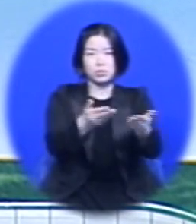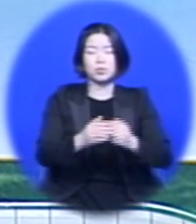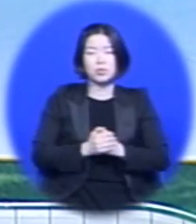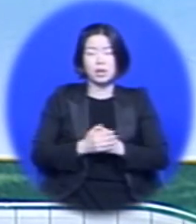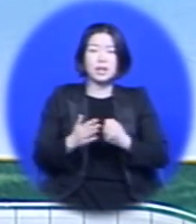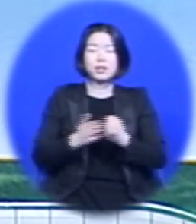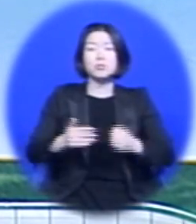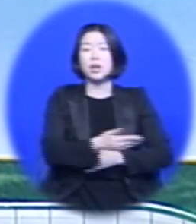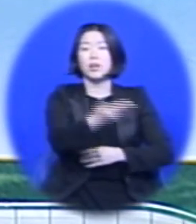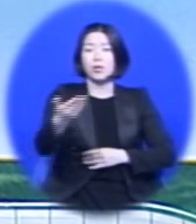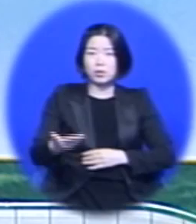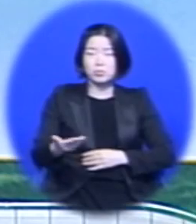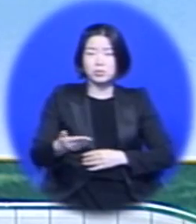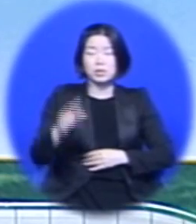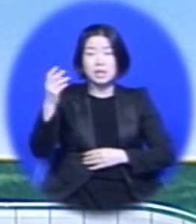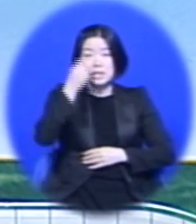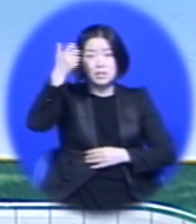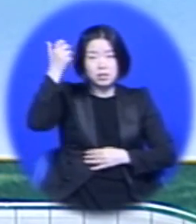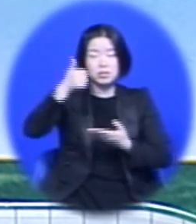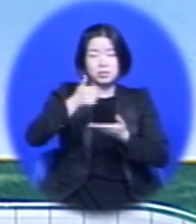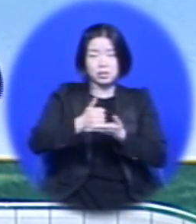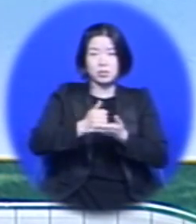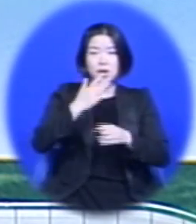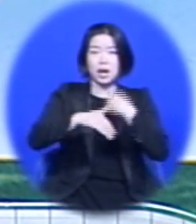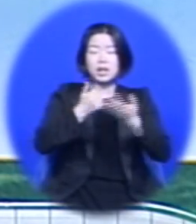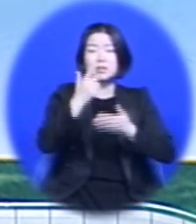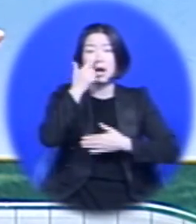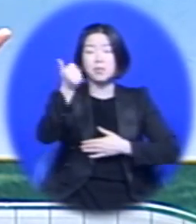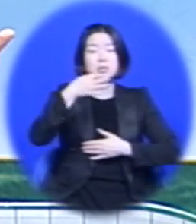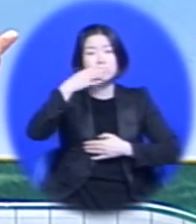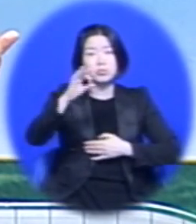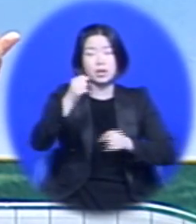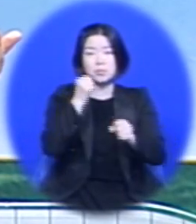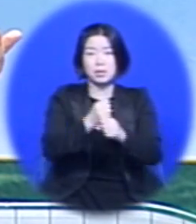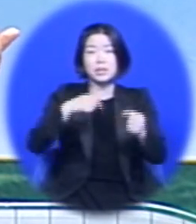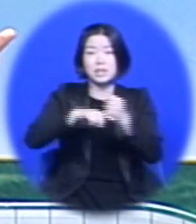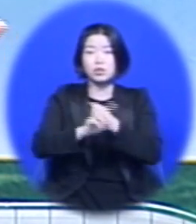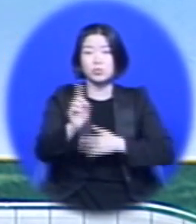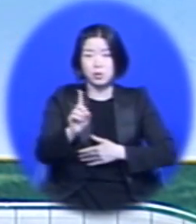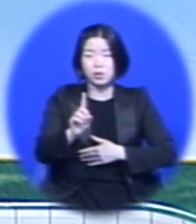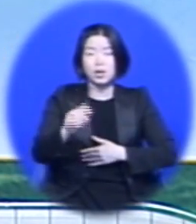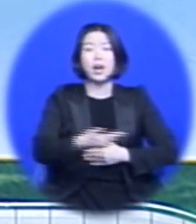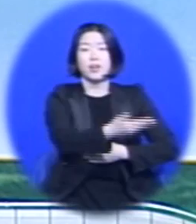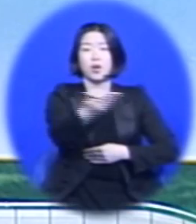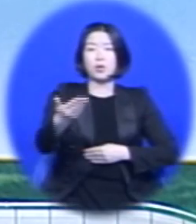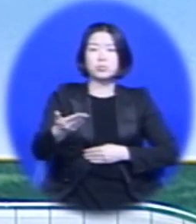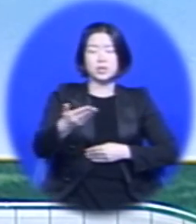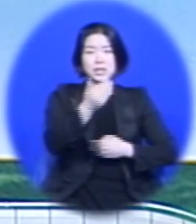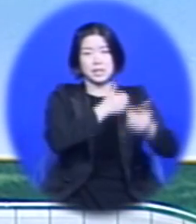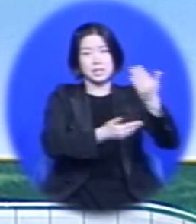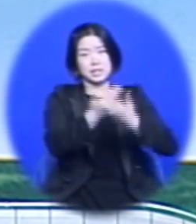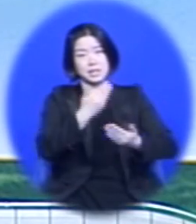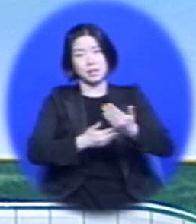그러므로 여러분을 성령께서 하나님을 아버지라고 부르게 하시는 이유는 여러분이 상속자가